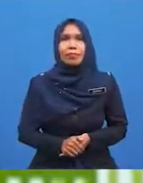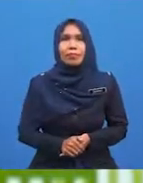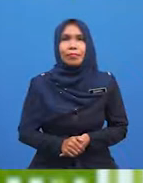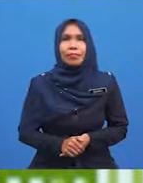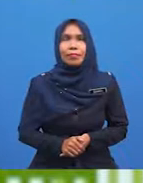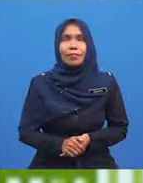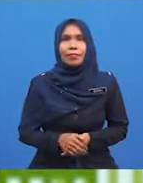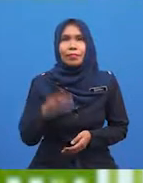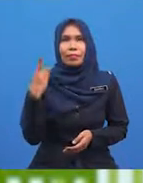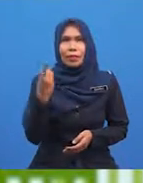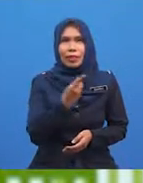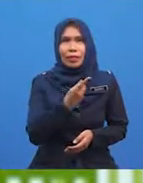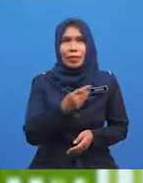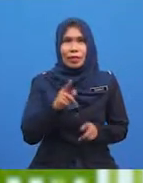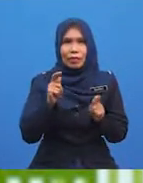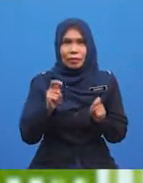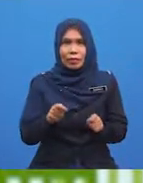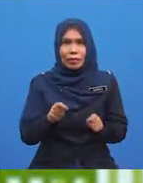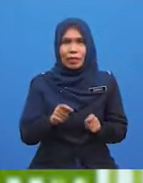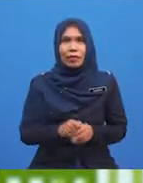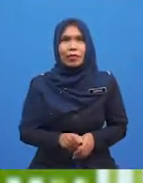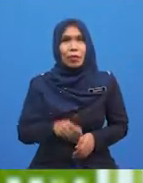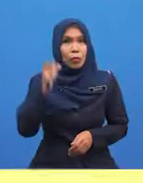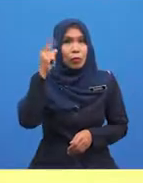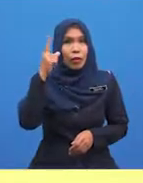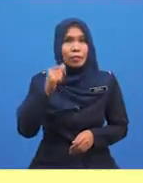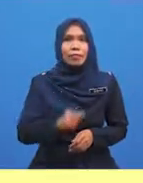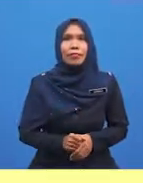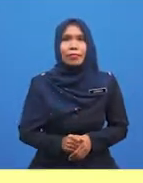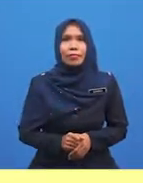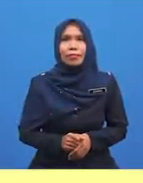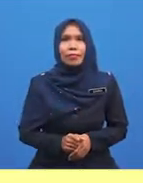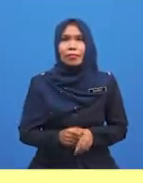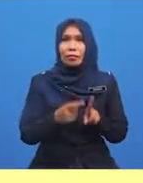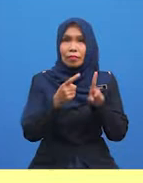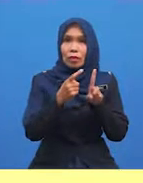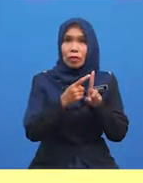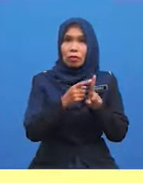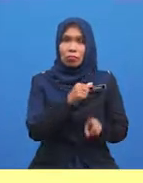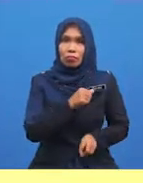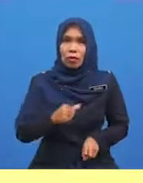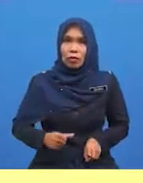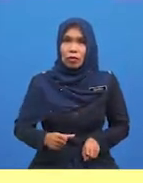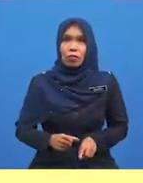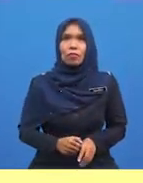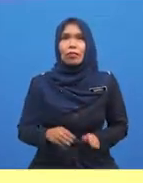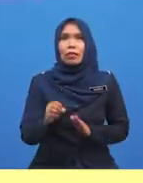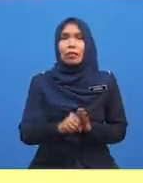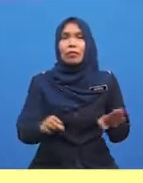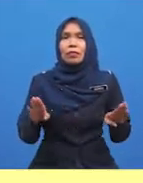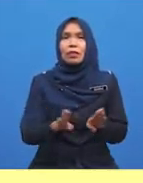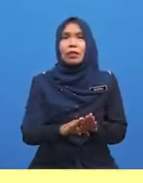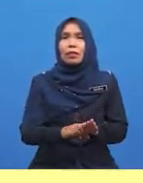ini, kita perlu memahami bahawa Yang di-Pertuan Agong sebagai Ketua